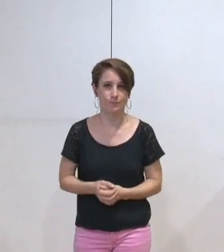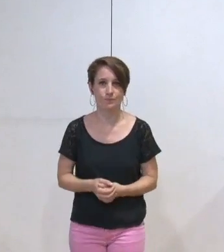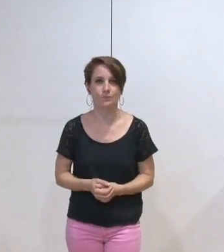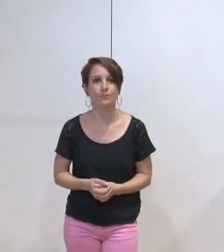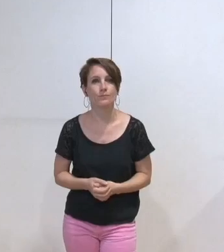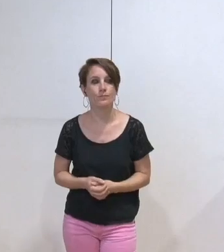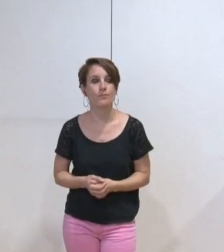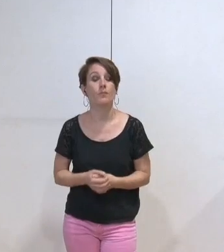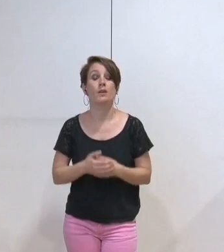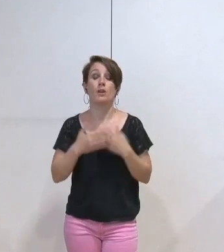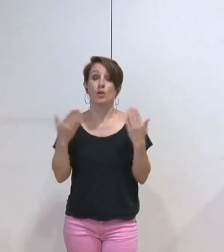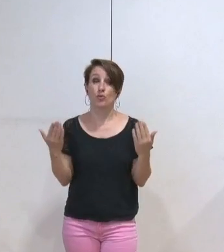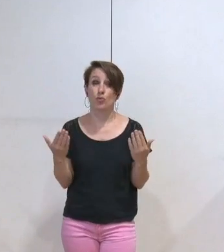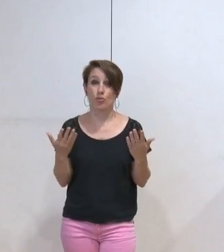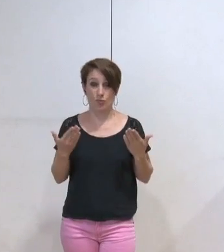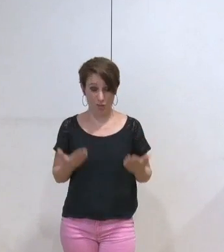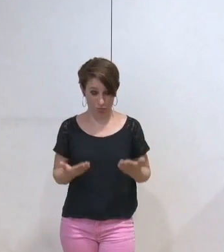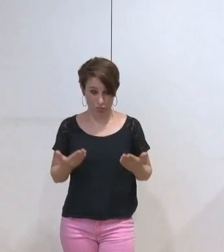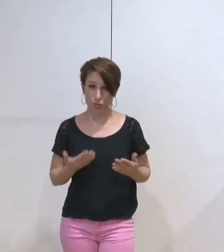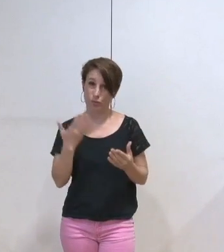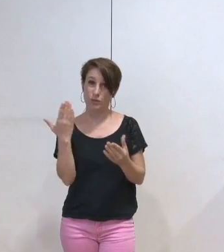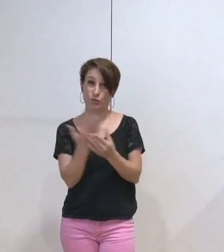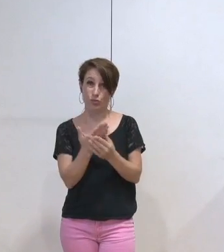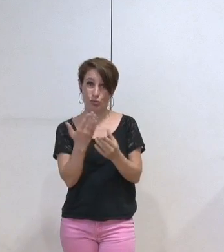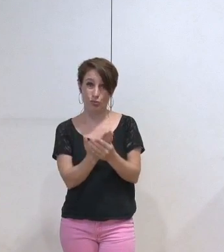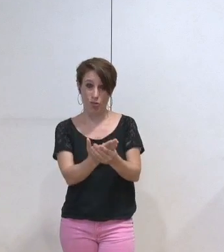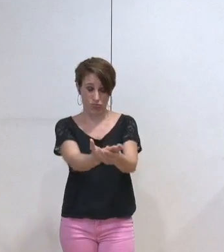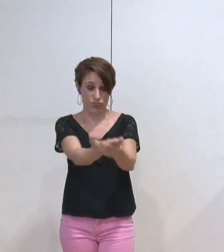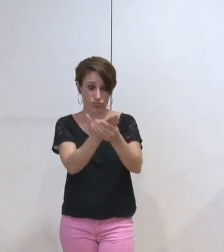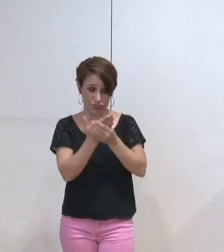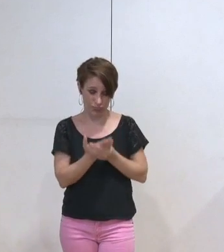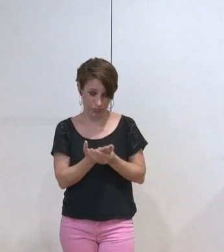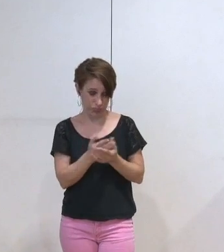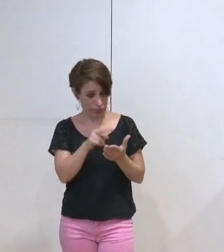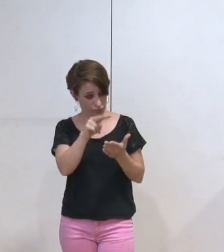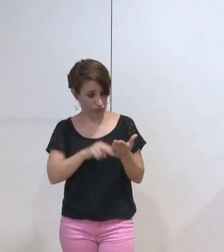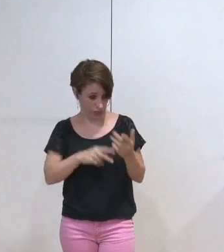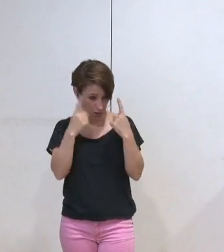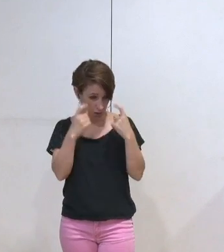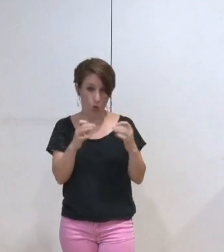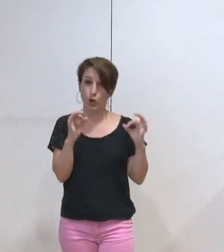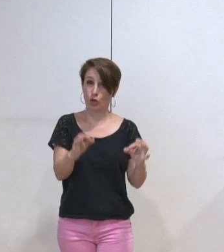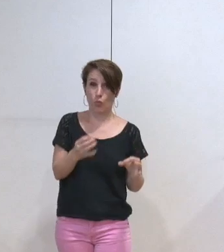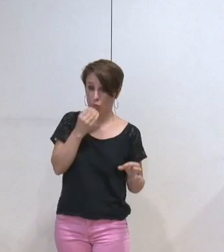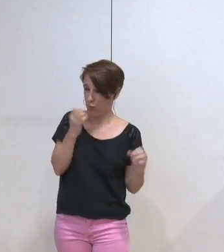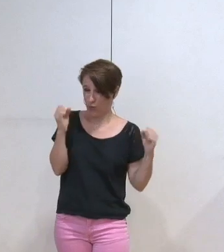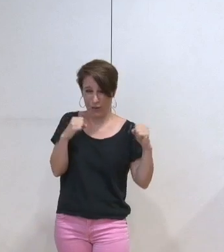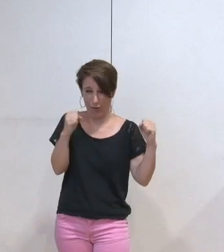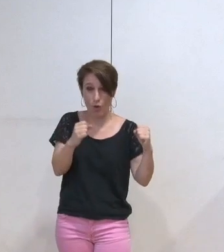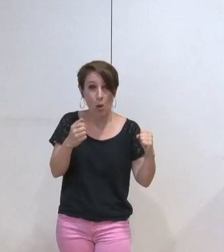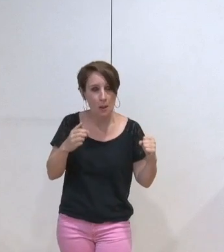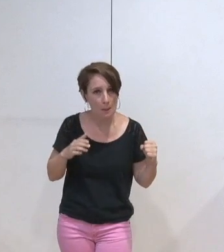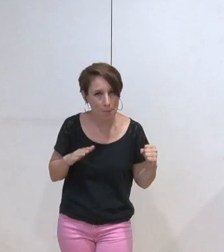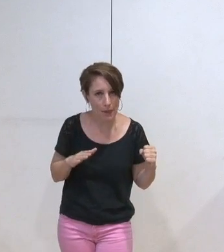stade un document qui pour consensuel qu'il soit dans ses intentions est plus révélateur par ce qu'il ne dit